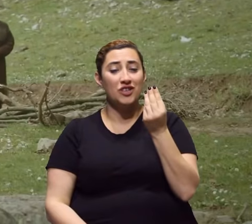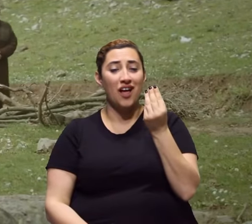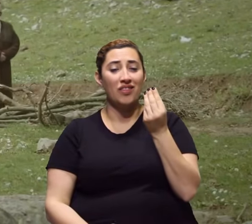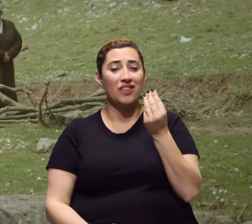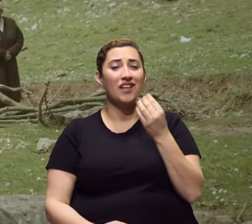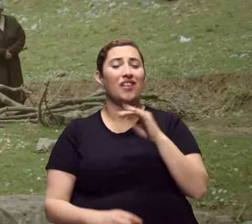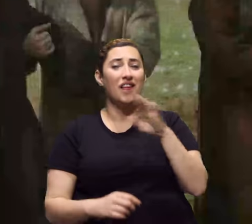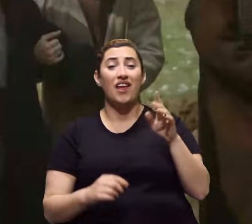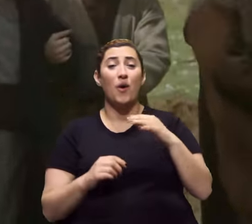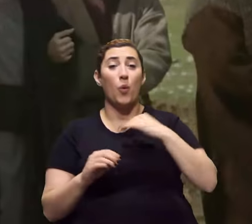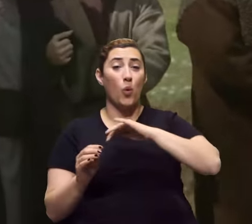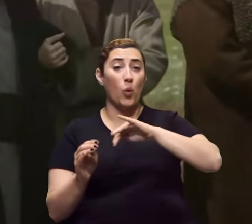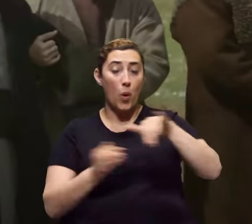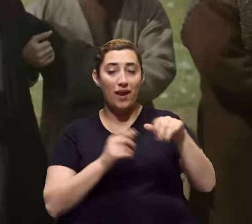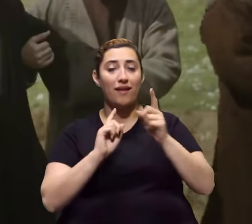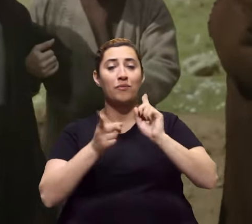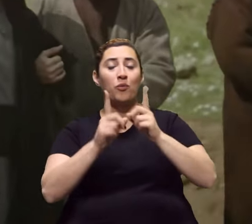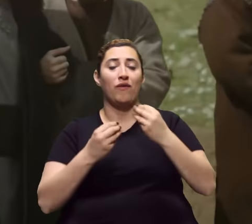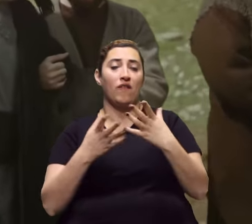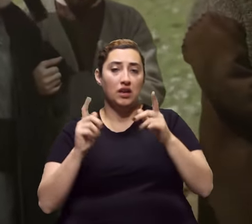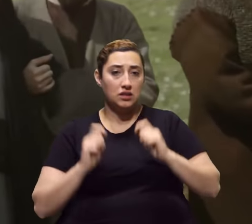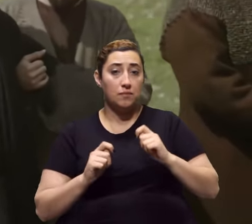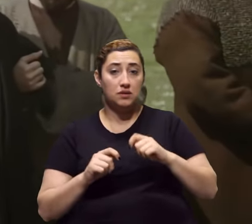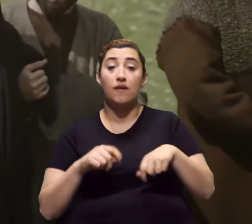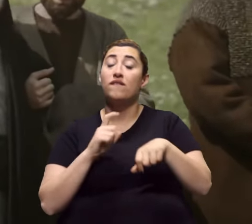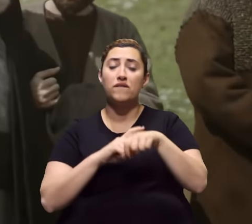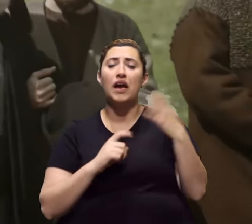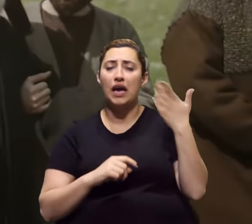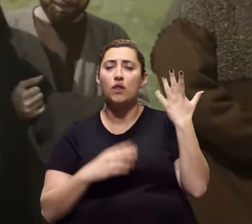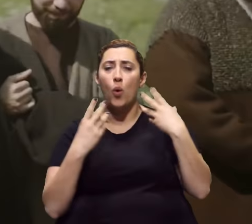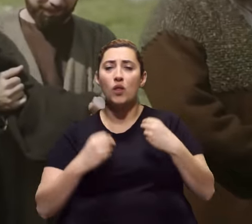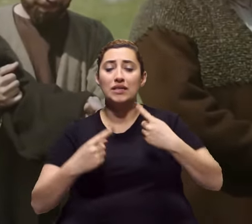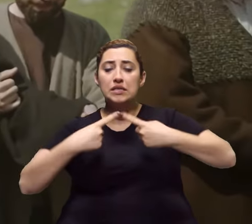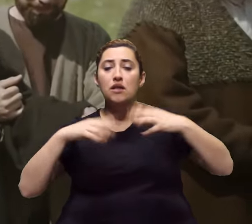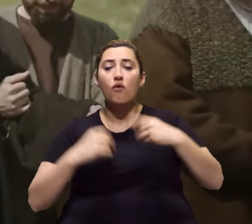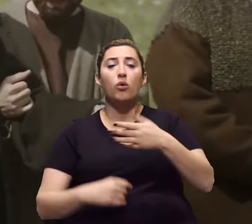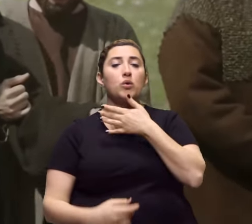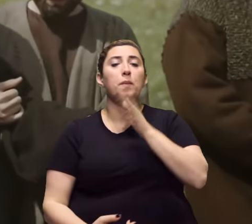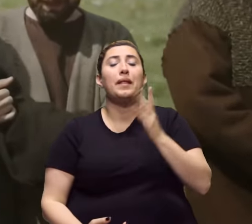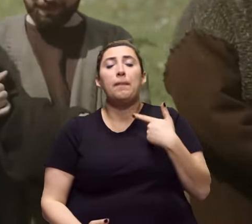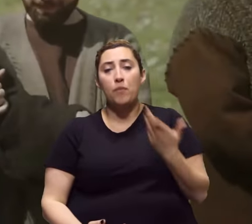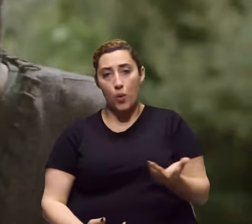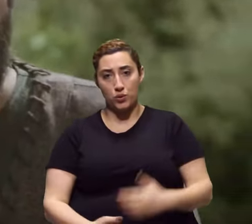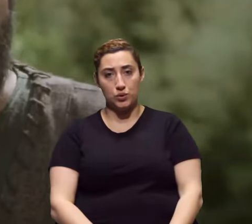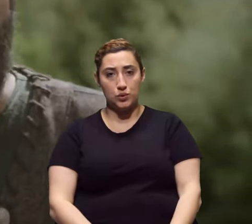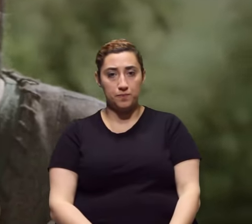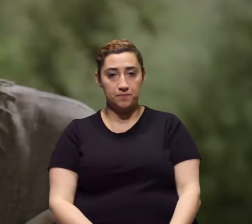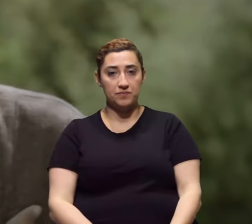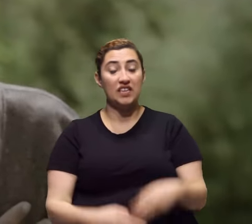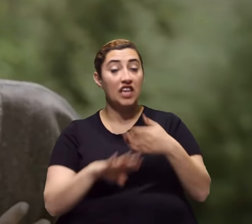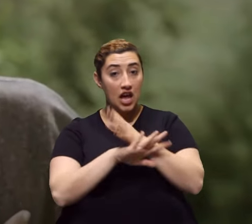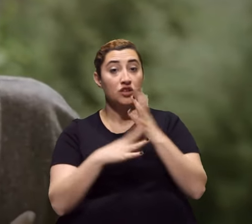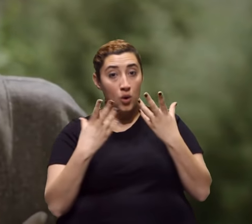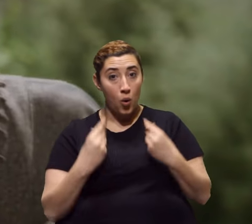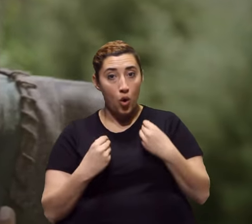sakınanlara rehber eyle. Vakit olur ki sınandığını dahi bilmez nefs.